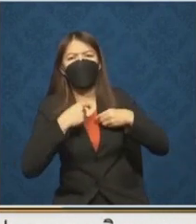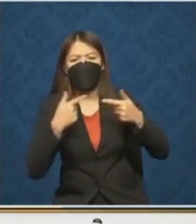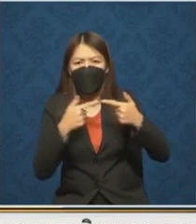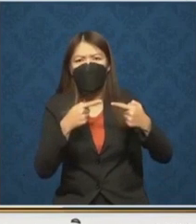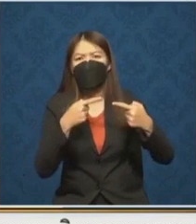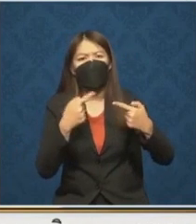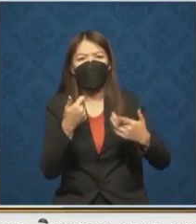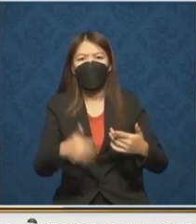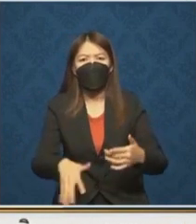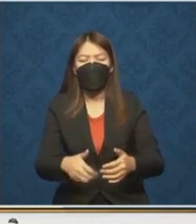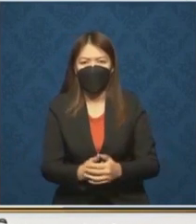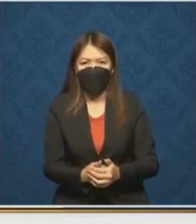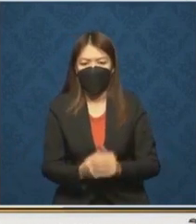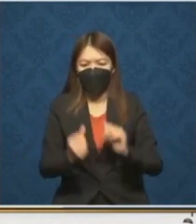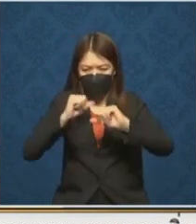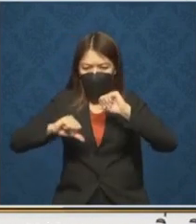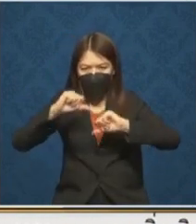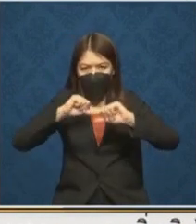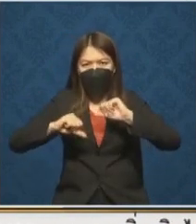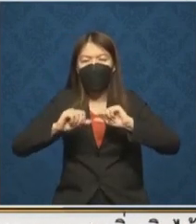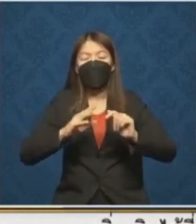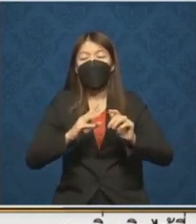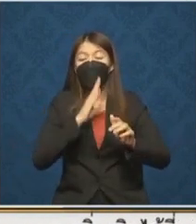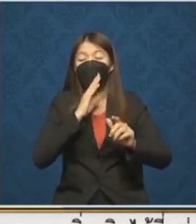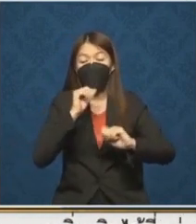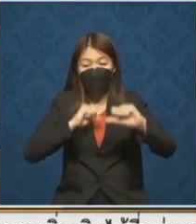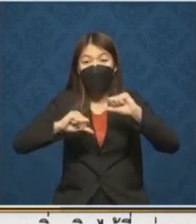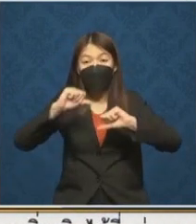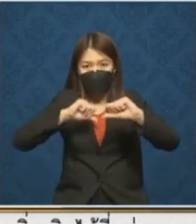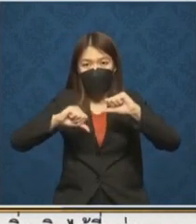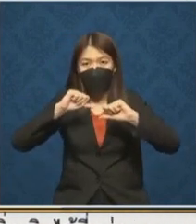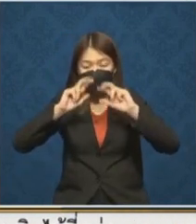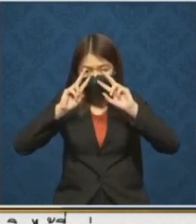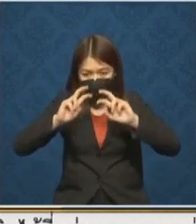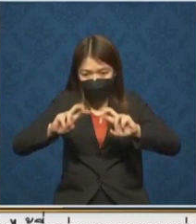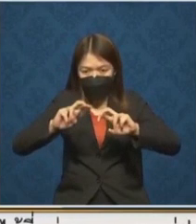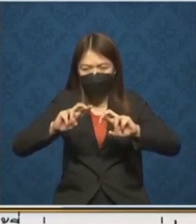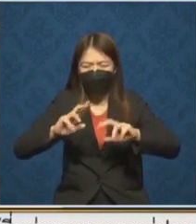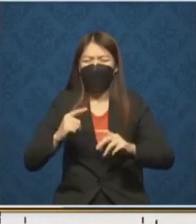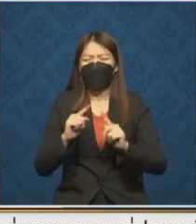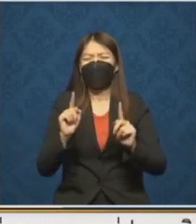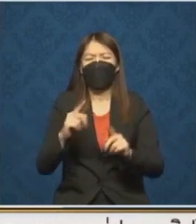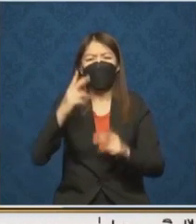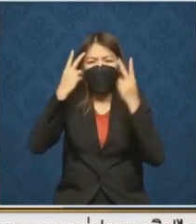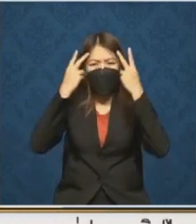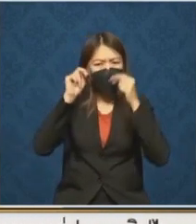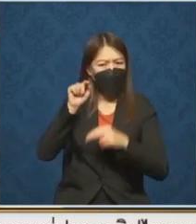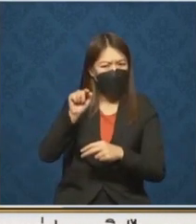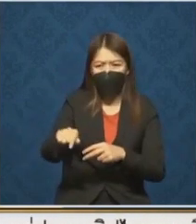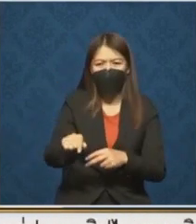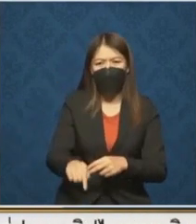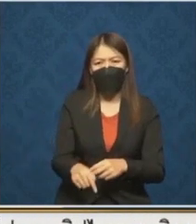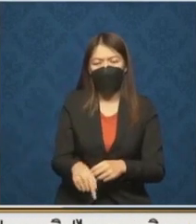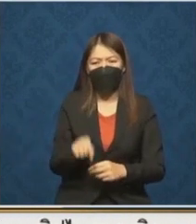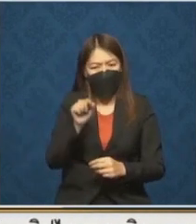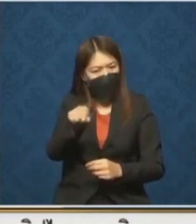นิติวิญาศาติคามวญาศาตมาแ่นอนแต่นิติของนายกนะมคอสะịchัมันทำให